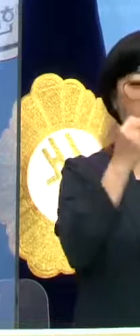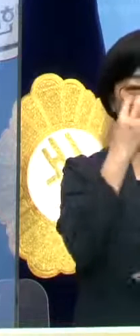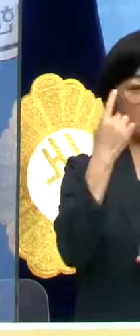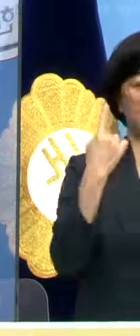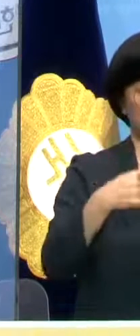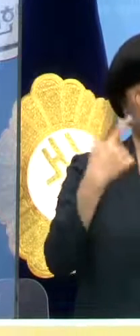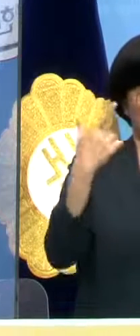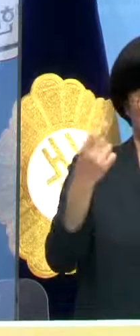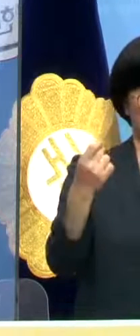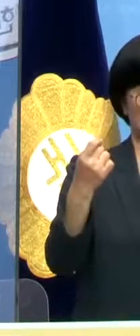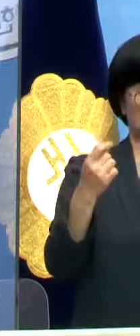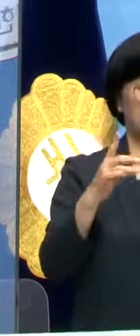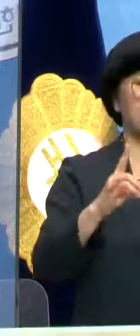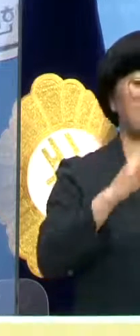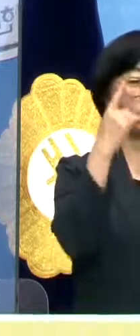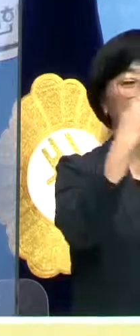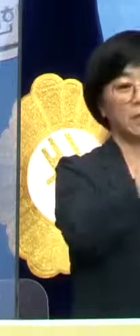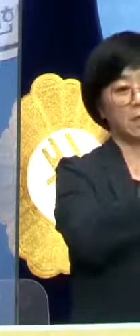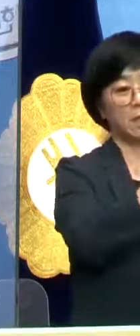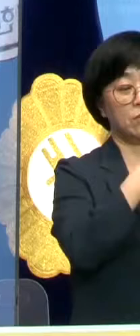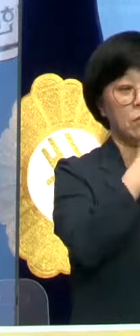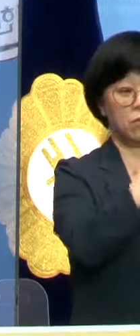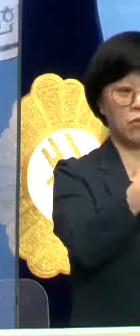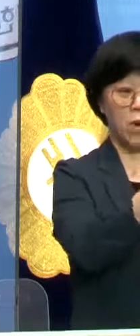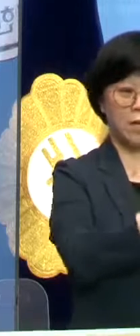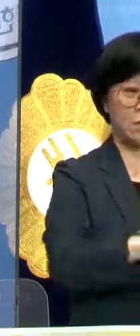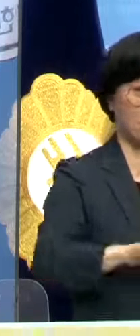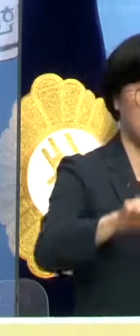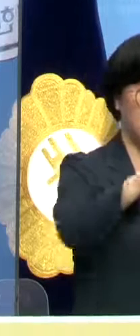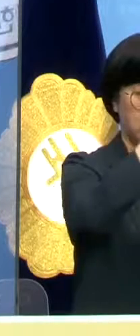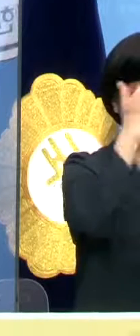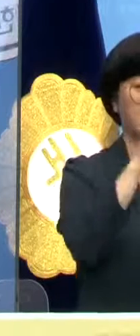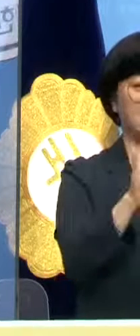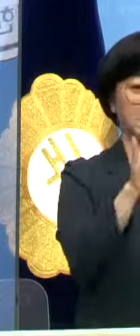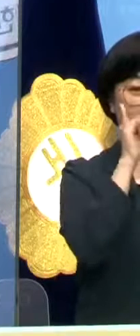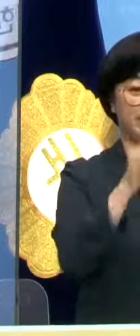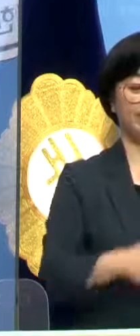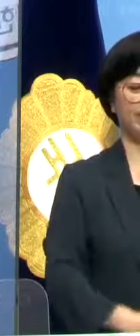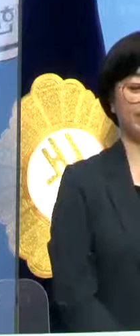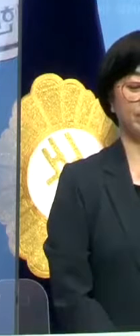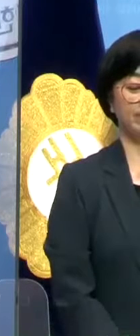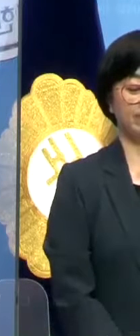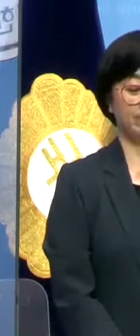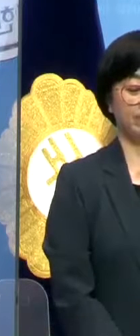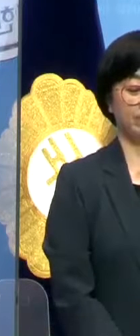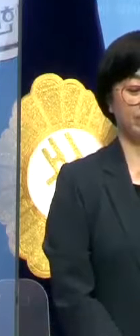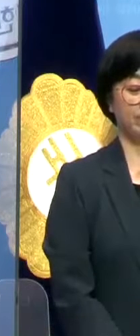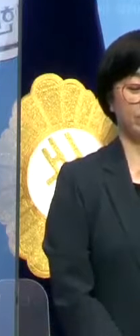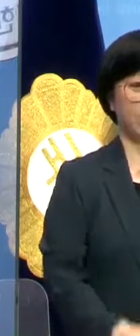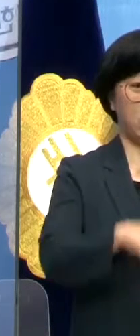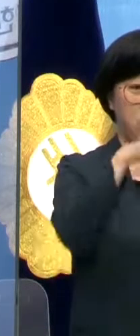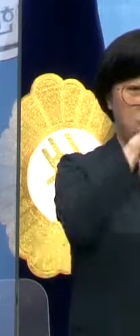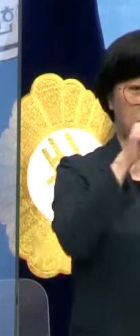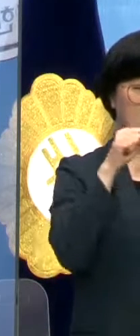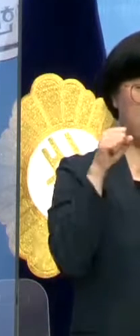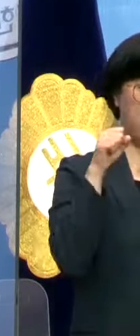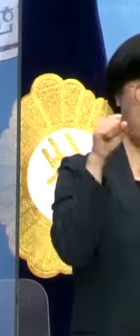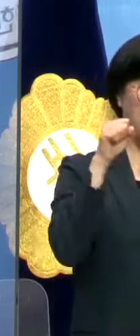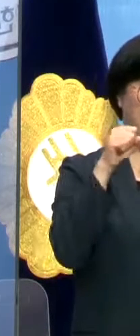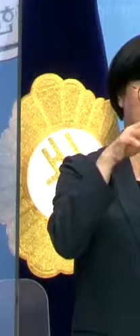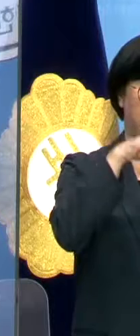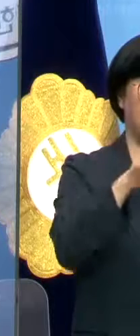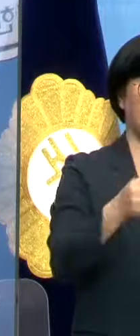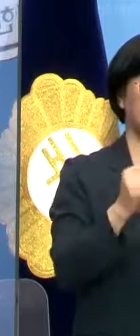그러했듯 태국 역시 민주화 의 선두 n 청년들이 있습니다 억압과 폭력에 저항하는 태국의